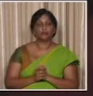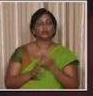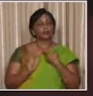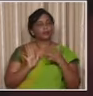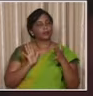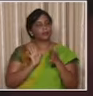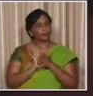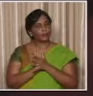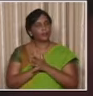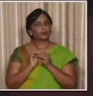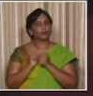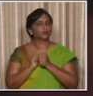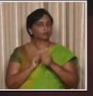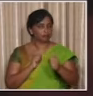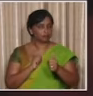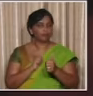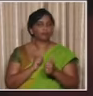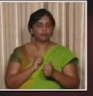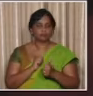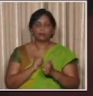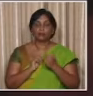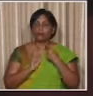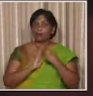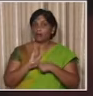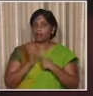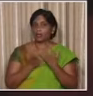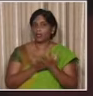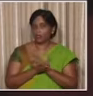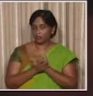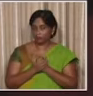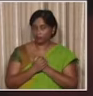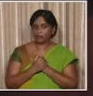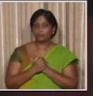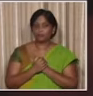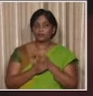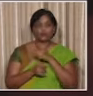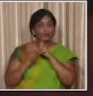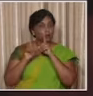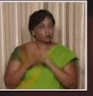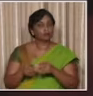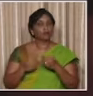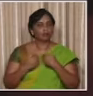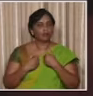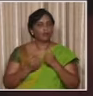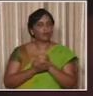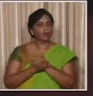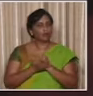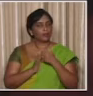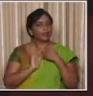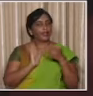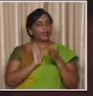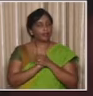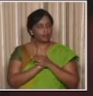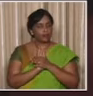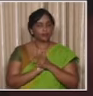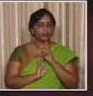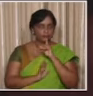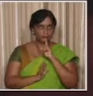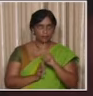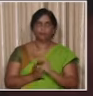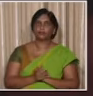එකට කටයුතු කරන්න රටක් ඉතුරු කරන්න. අන්න ඒ වෙනුවෙන් අපි සියලු දෙනාම එකතු වෙමු කියන ඉල්ලීමයි